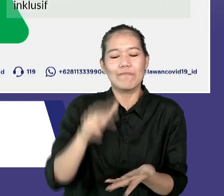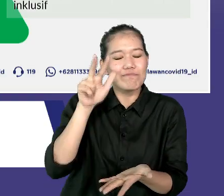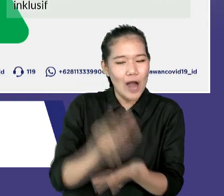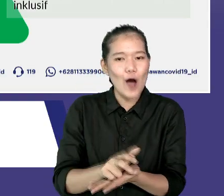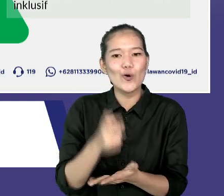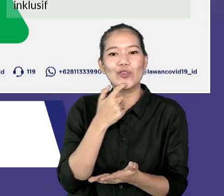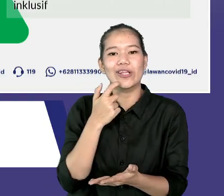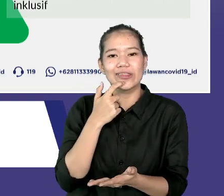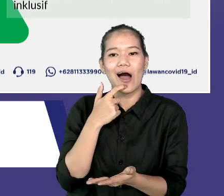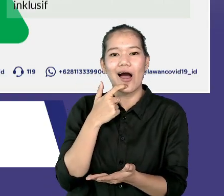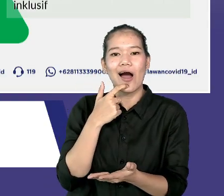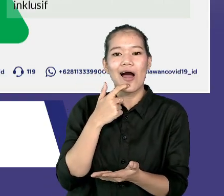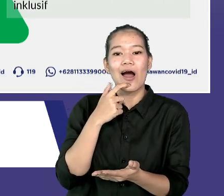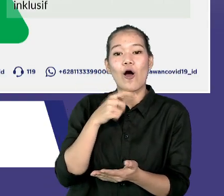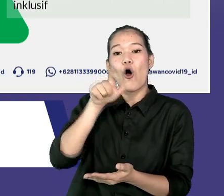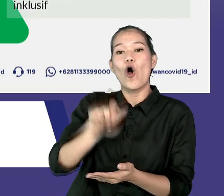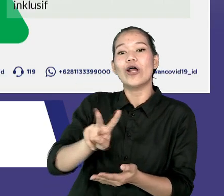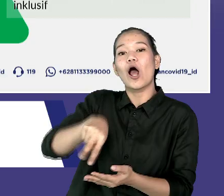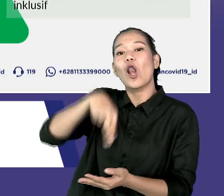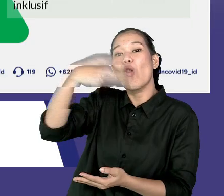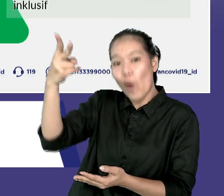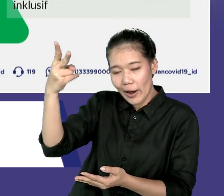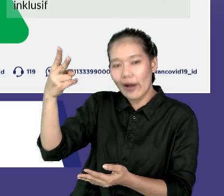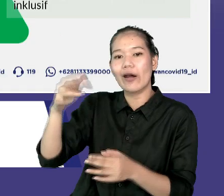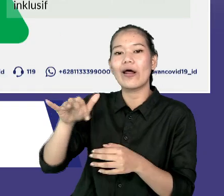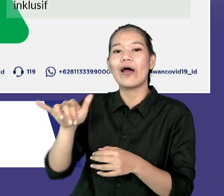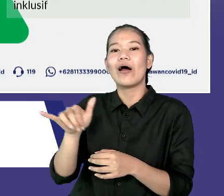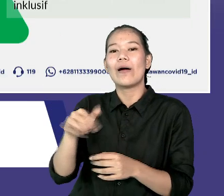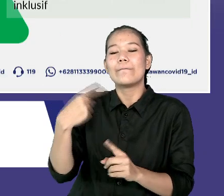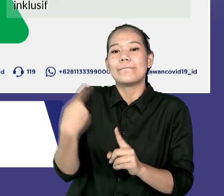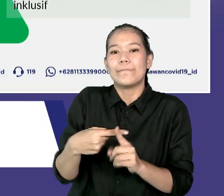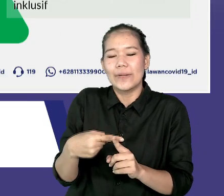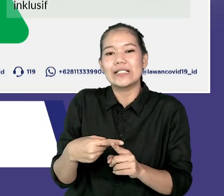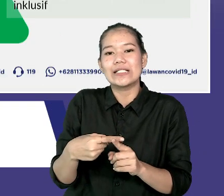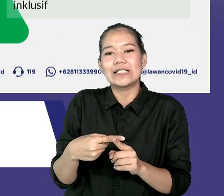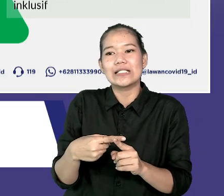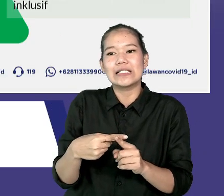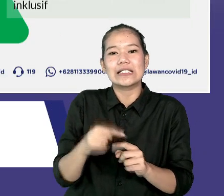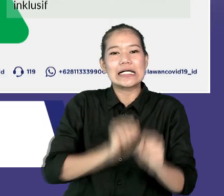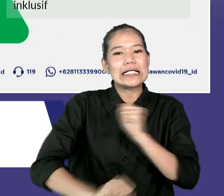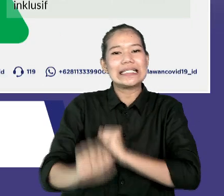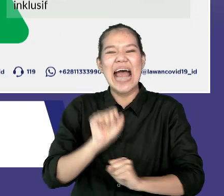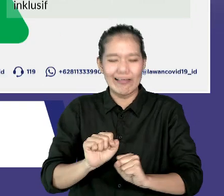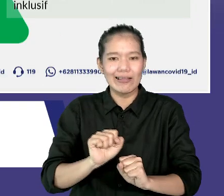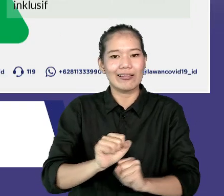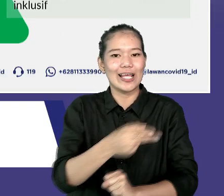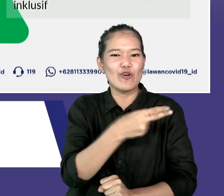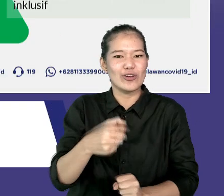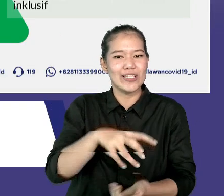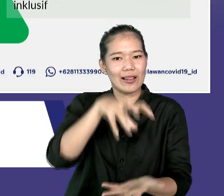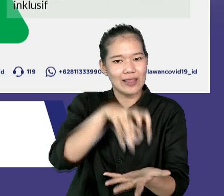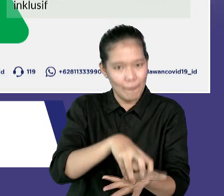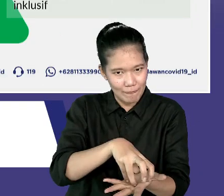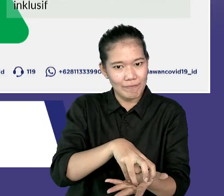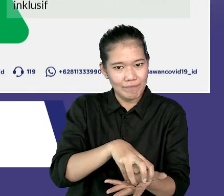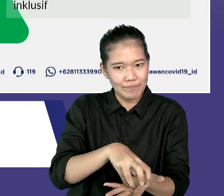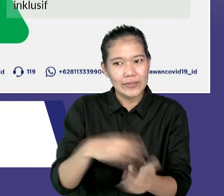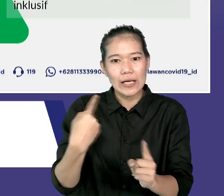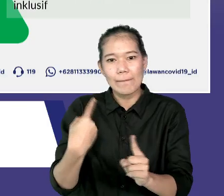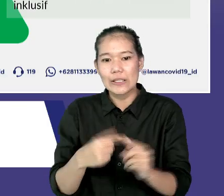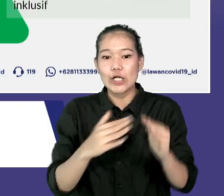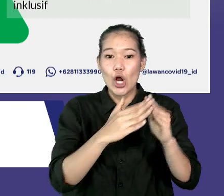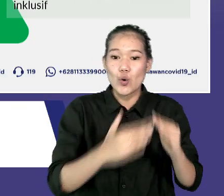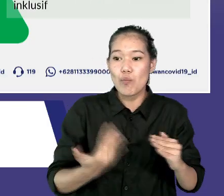internasional, pelaku perjalanan dalam negeri, dan pengendalian aktivitas masyarakat di rumah, perjalanan, maupun